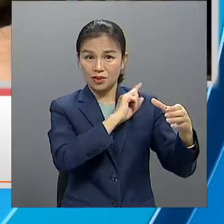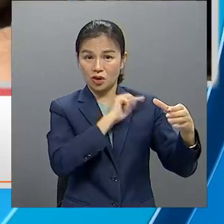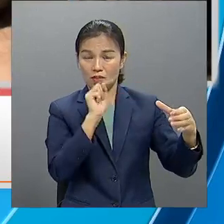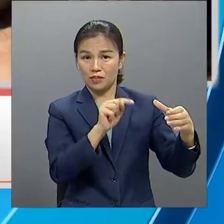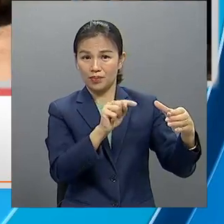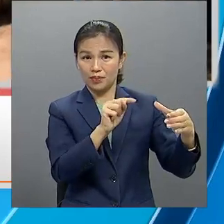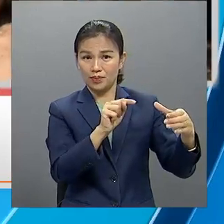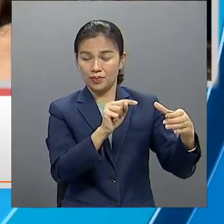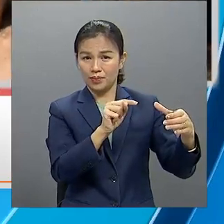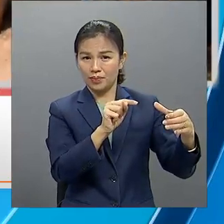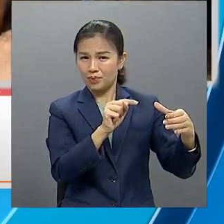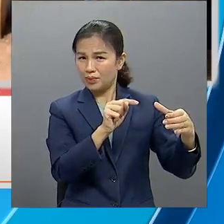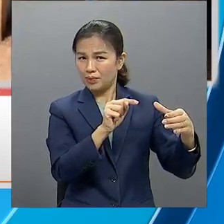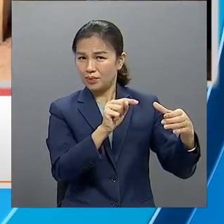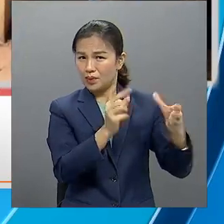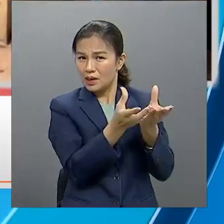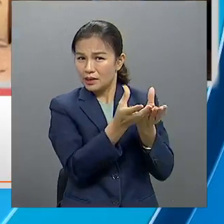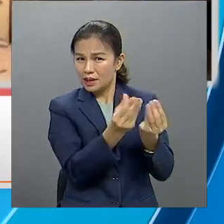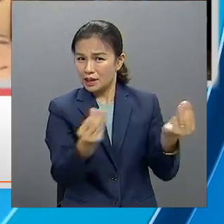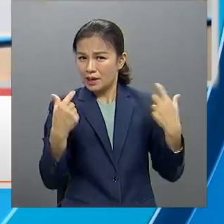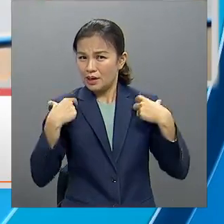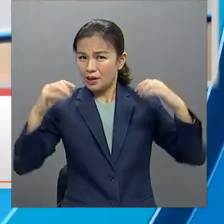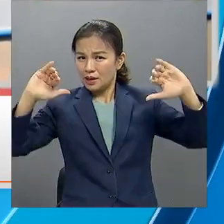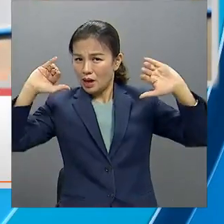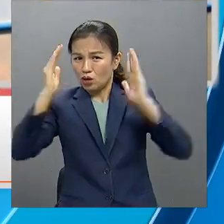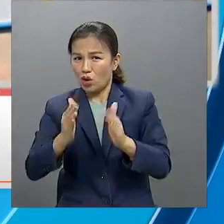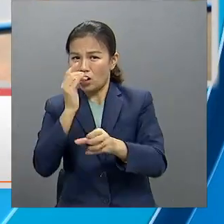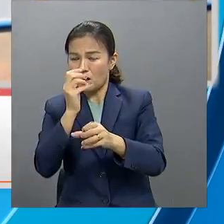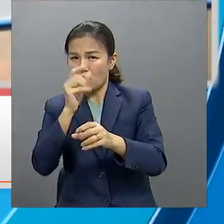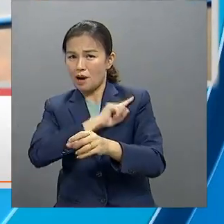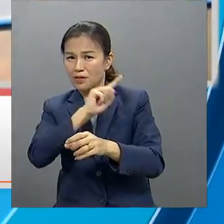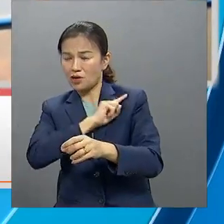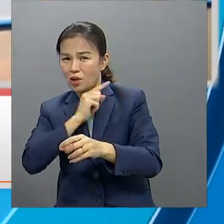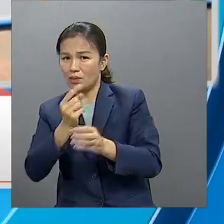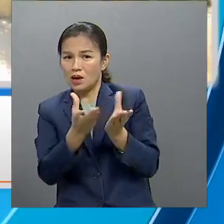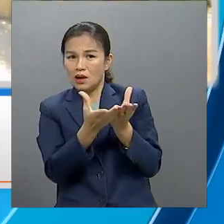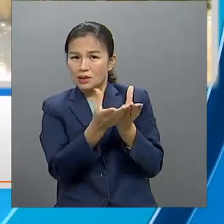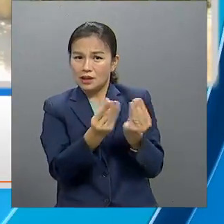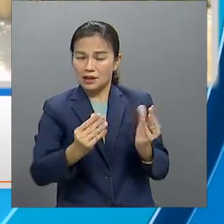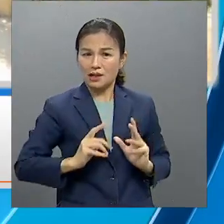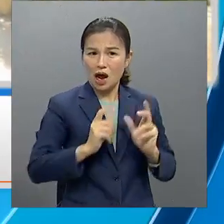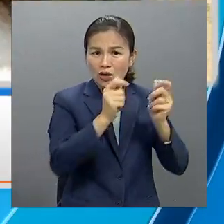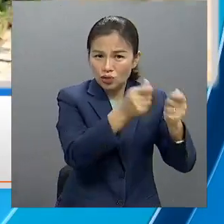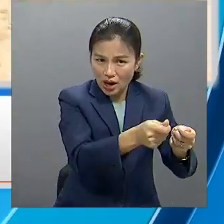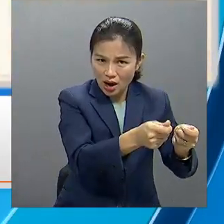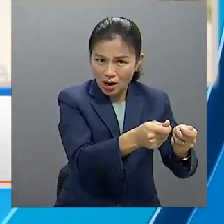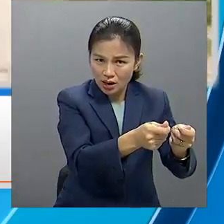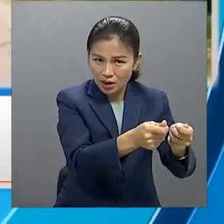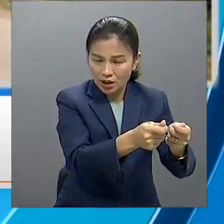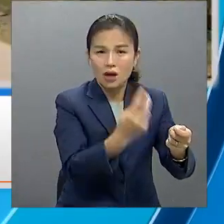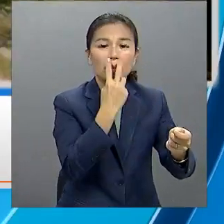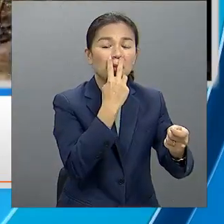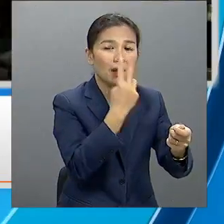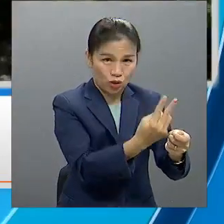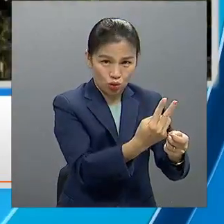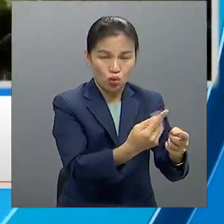ธนารักษ์เพื่อให้เขามาดูเลยเขาได้อนุญาตให้ที่ดีใกล้ๆแล้วเนี่ยอนุญาตเพื่อที่จะทำประโยชน์แต่ว่าเราก็อยาก